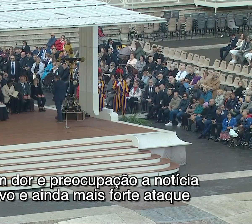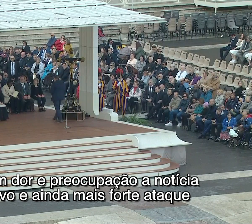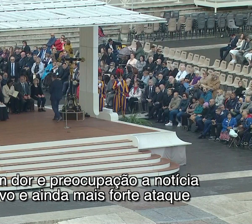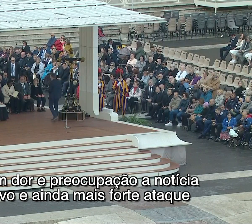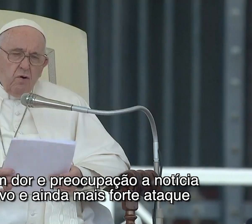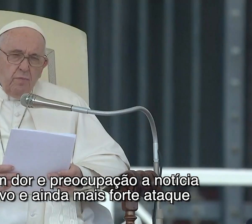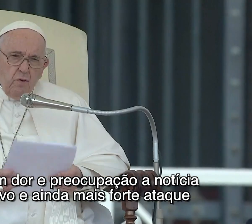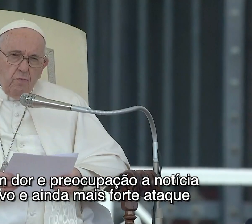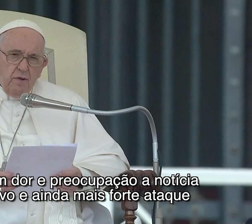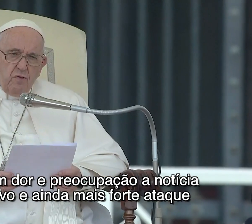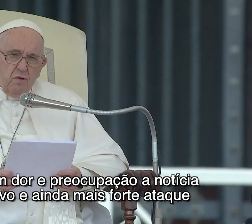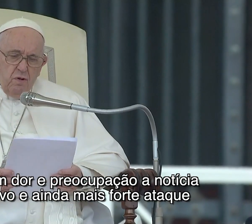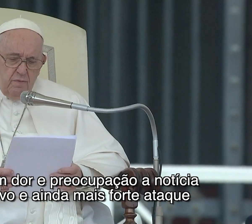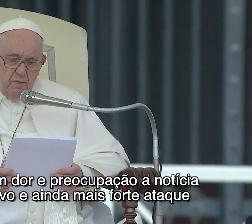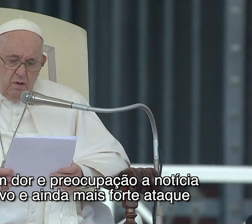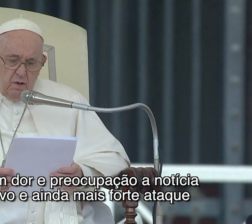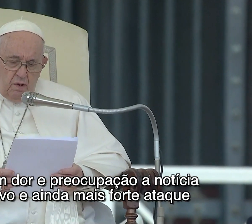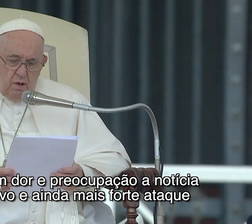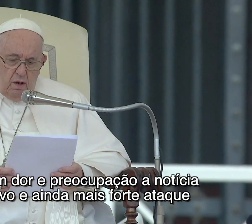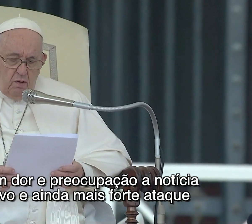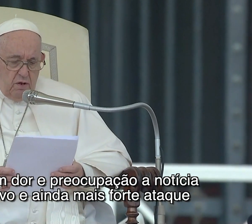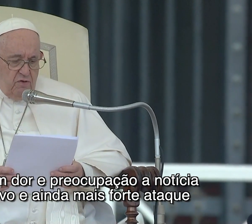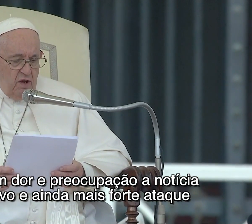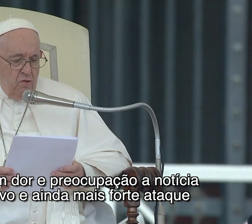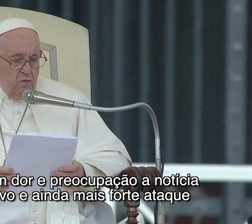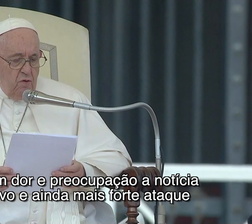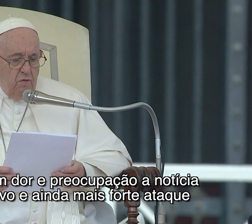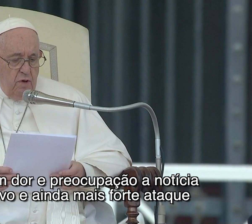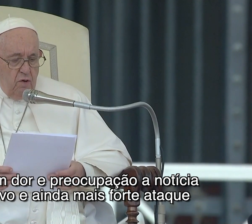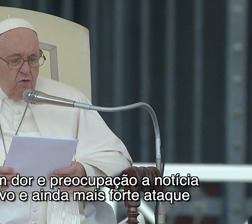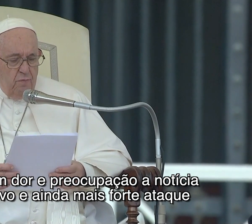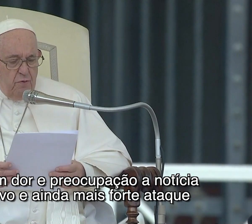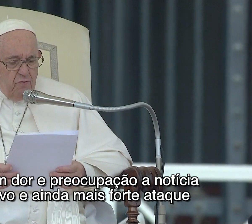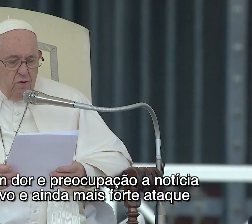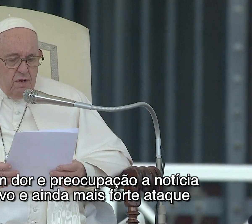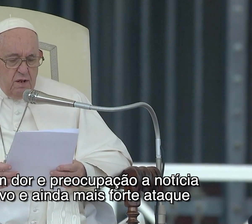con dolore e con preoccupazione la notizia di un nuovo e